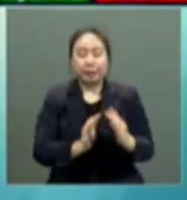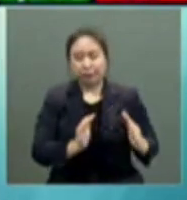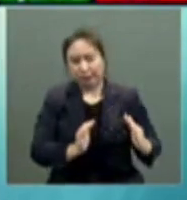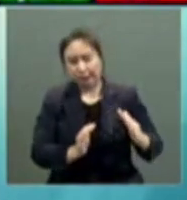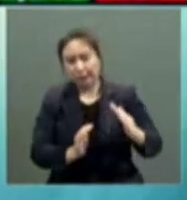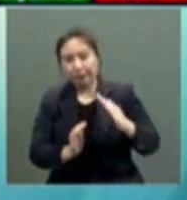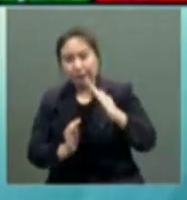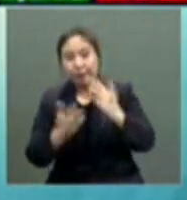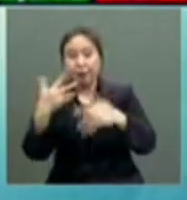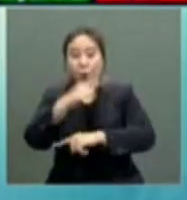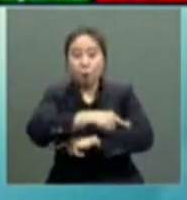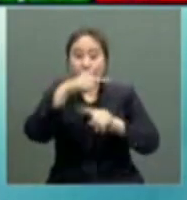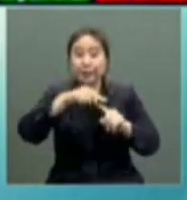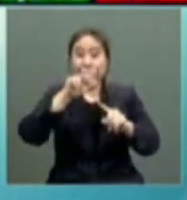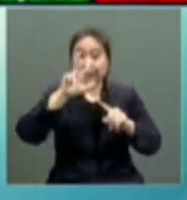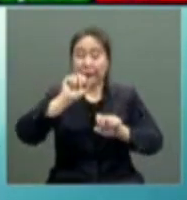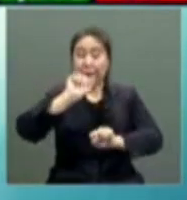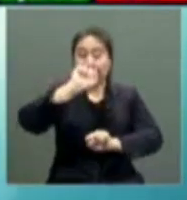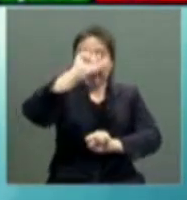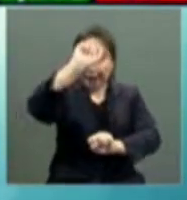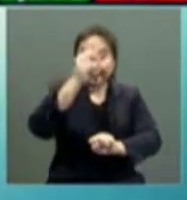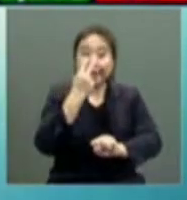เมษายนก็จะเห็นกราฟตอนนั้นเนี่ยมันยังเอ่อถ้าภาพรวมเนี่ยมันก็ยังทันอยู่นะครับแล้วพอพอเราประกาศวันที่3